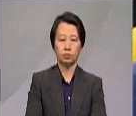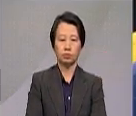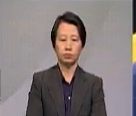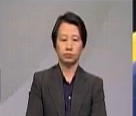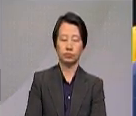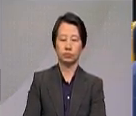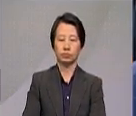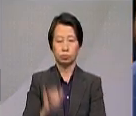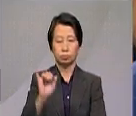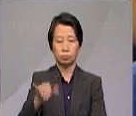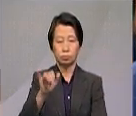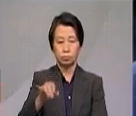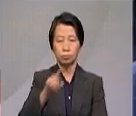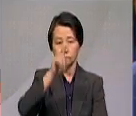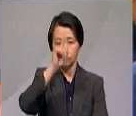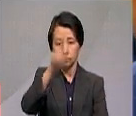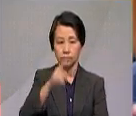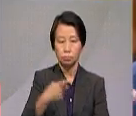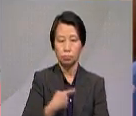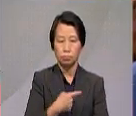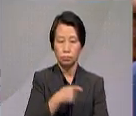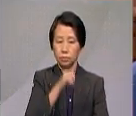So memang